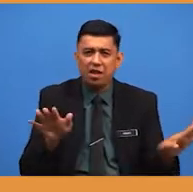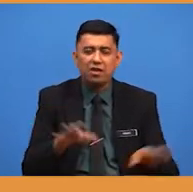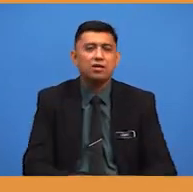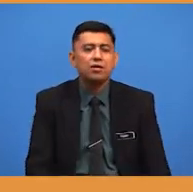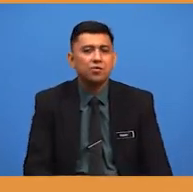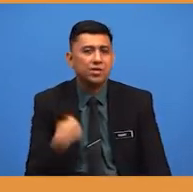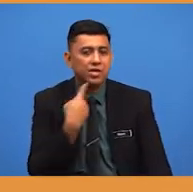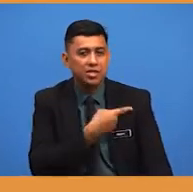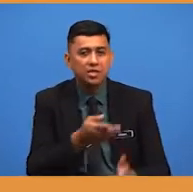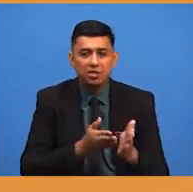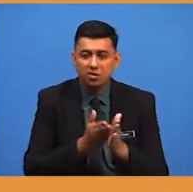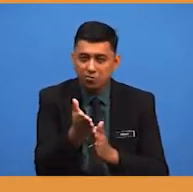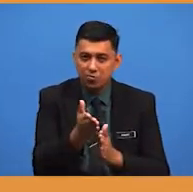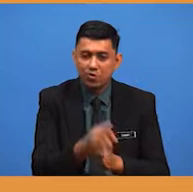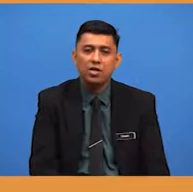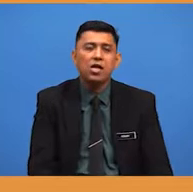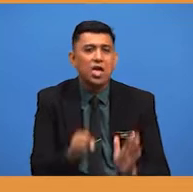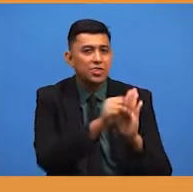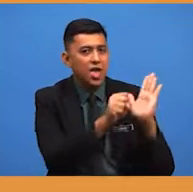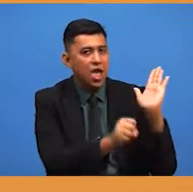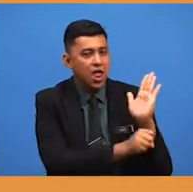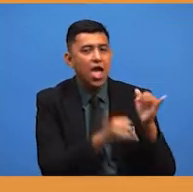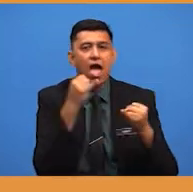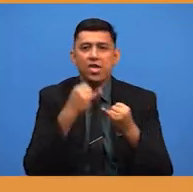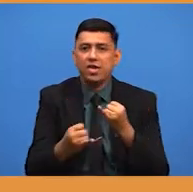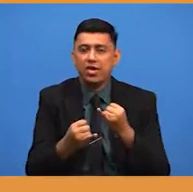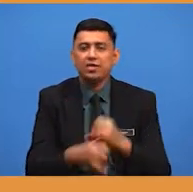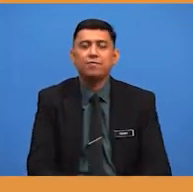Tidak. Kita teruskan dengan syarat terakhir.